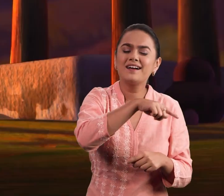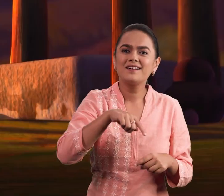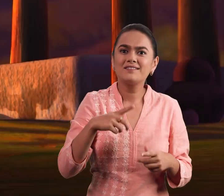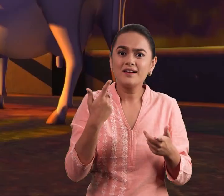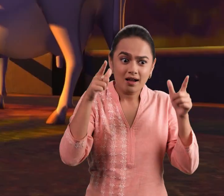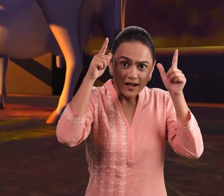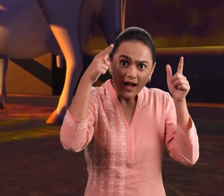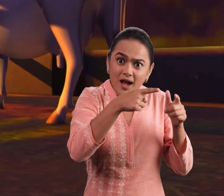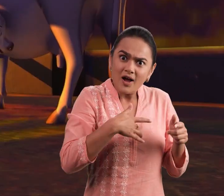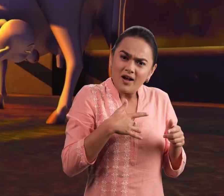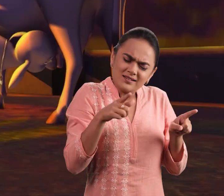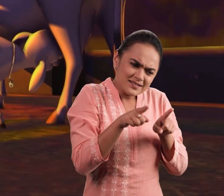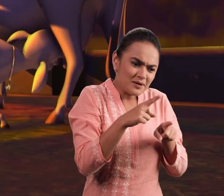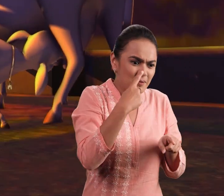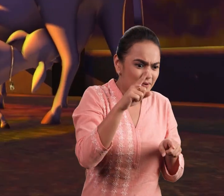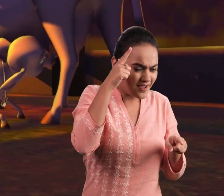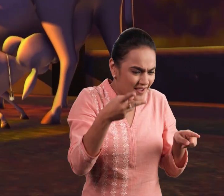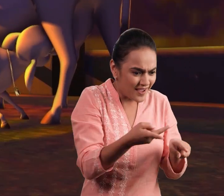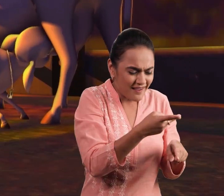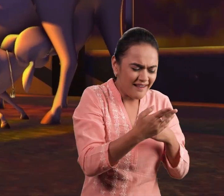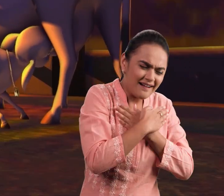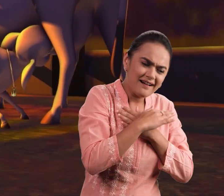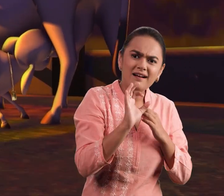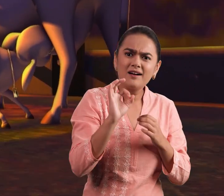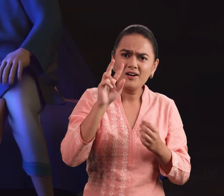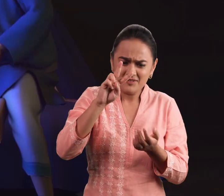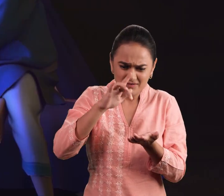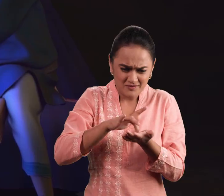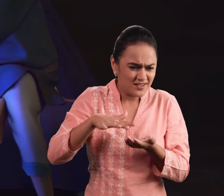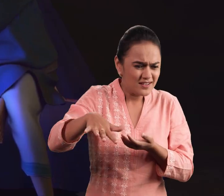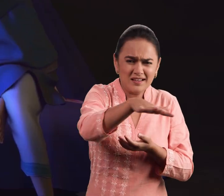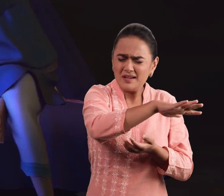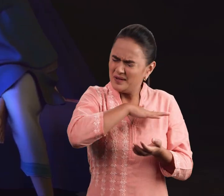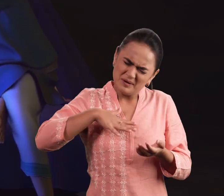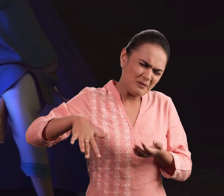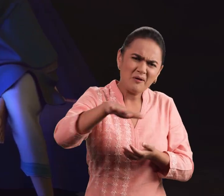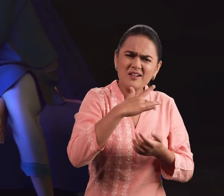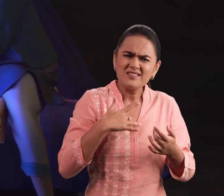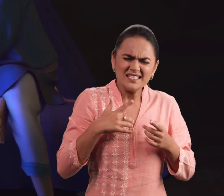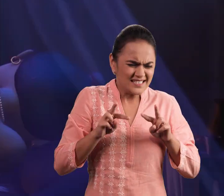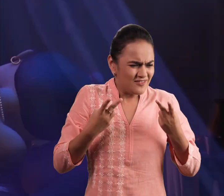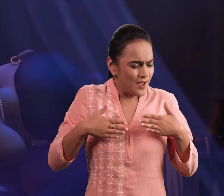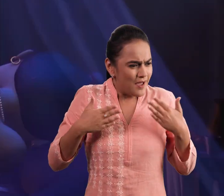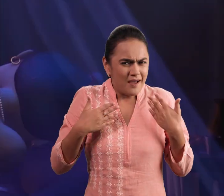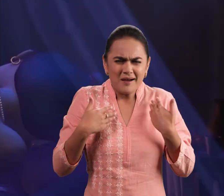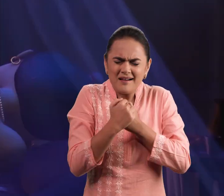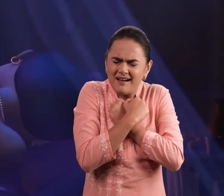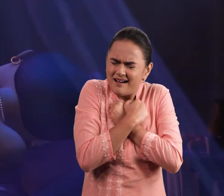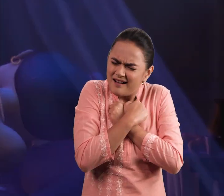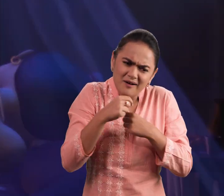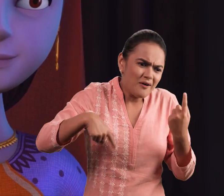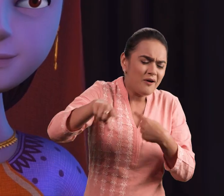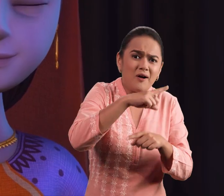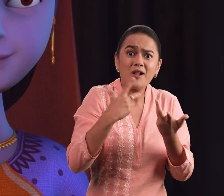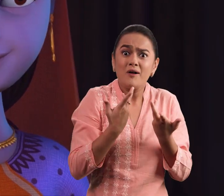गायों को भी ऐसा ही सुख मिल रहा था। वृंदावन में चारों ओर एक अद्भुत सुख और संतुष्टि व्याप्त थी,